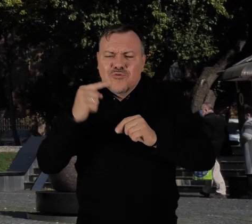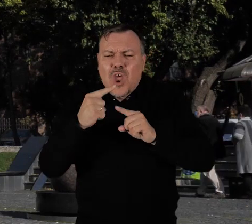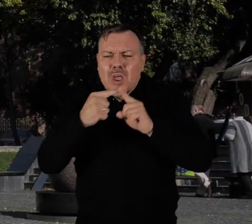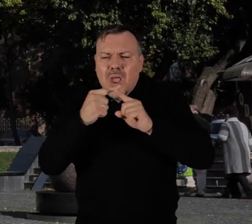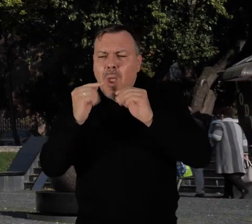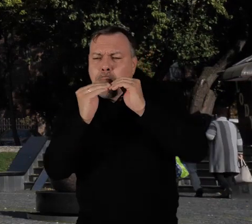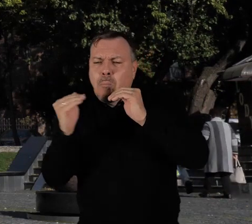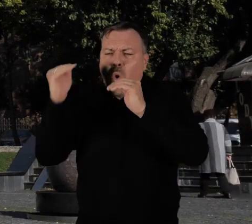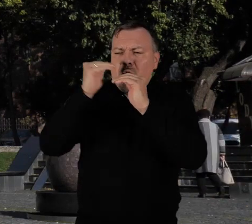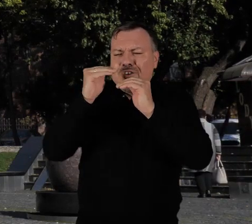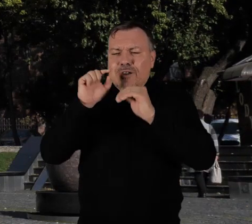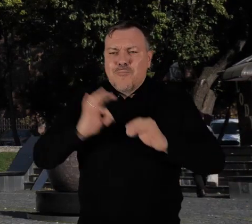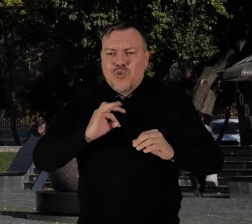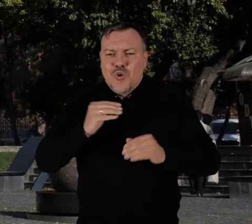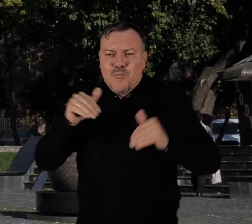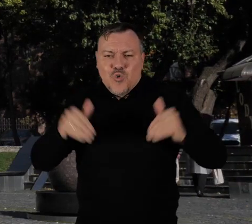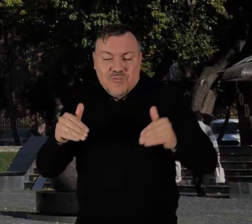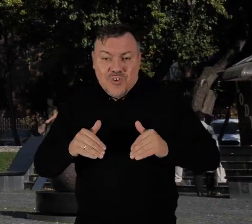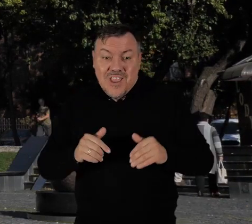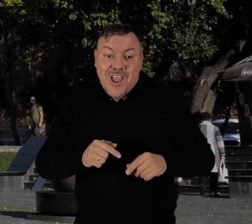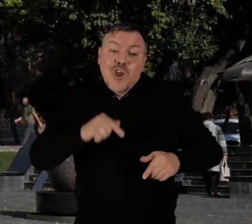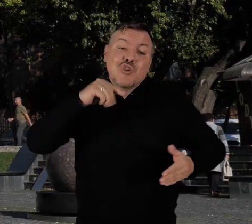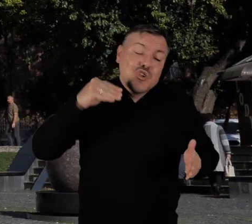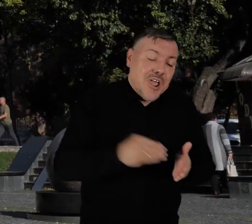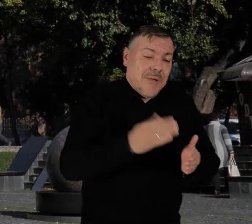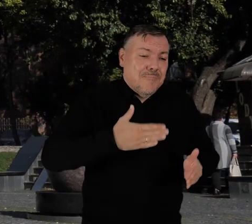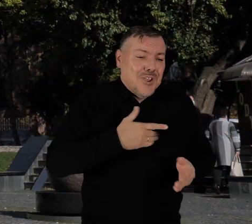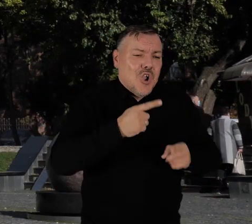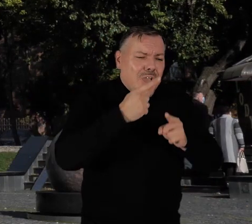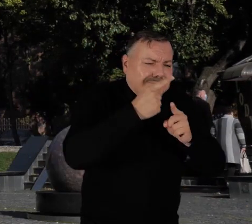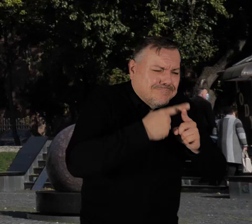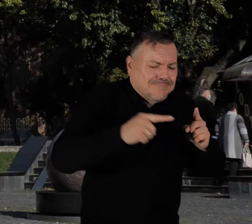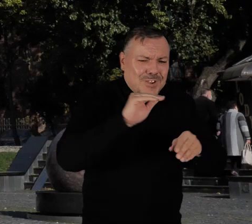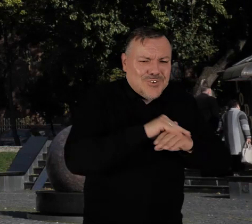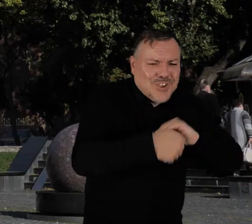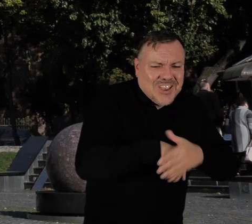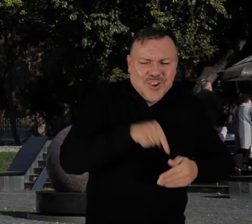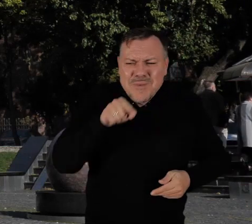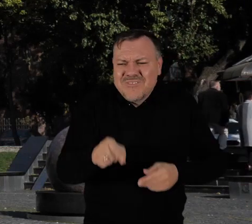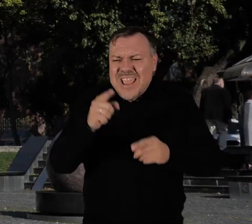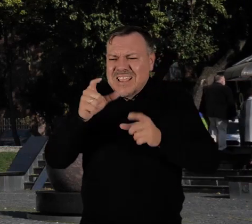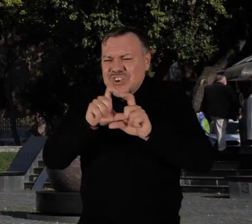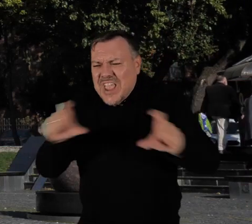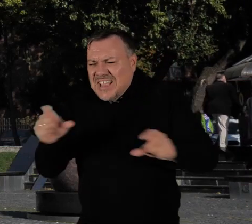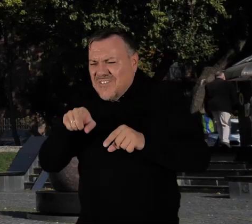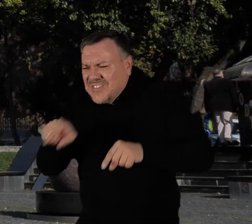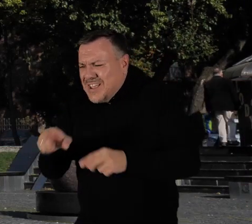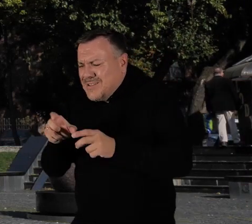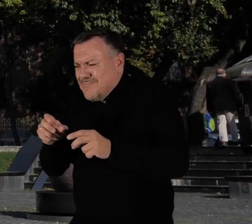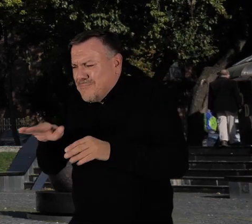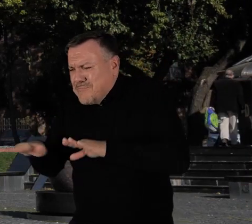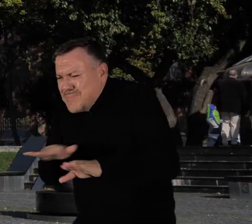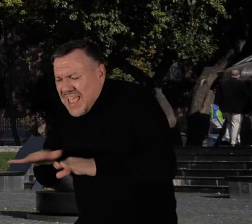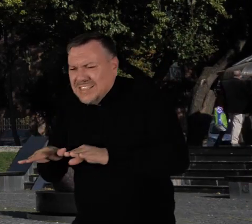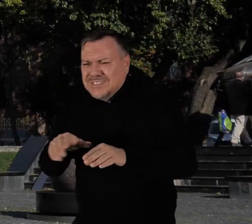moich możliwości. Trzeba mieć łód szczęścia, być w odpowiedniej chwili we właściwym miejscu, przeczytać właśnie ten, a nie inny artykuł,